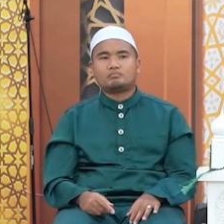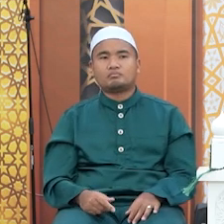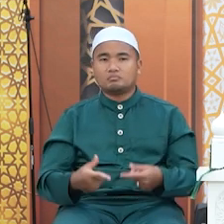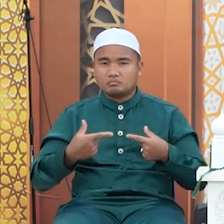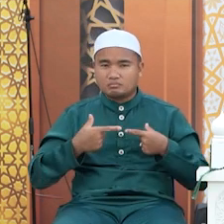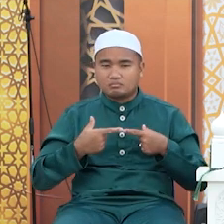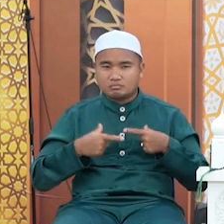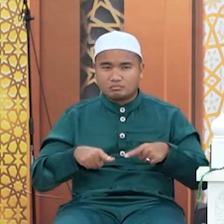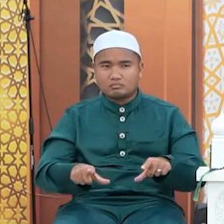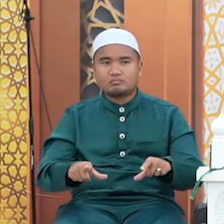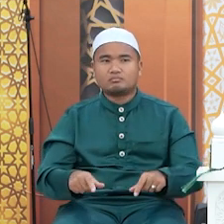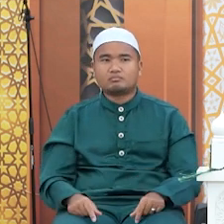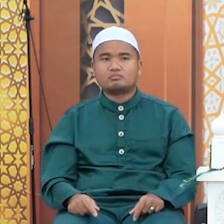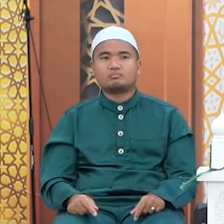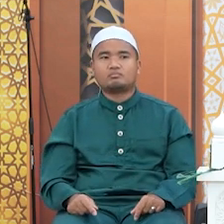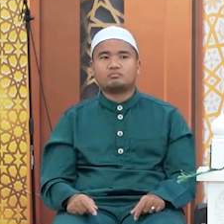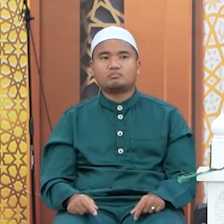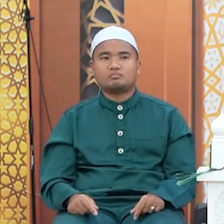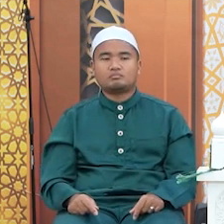sah. Kalau boleh cepat, lagi cepat.